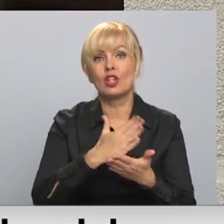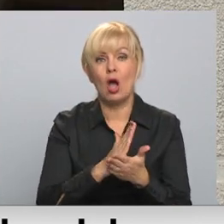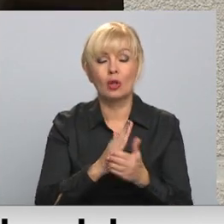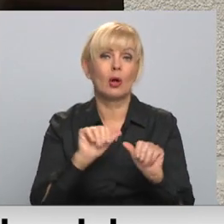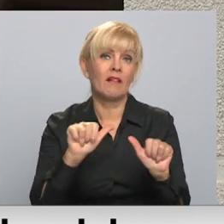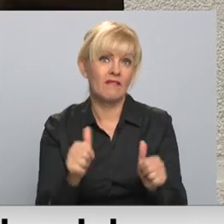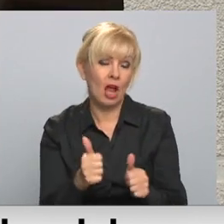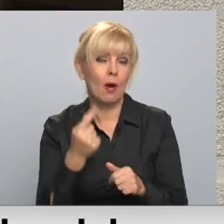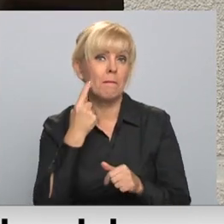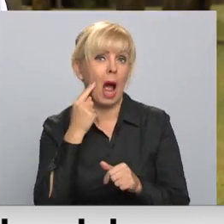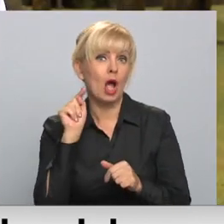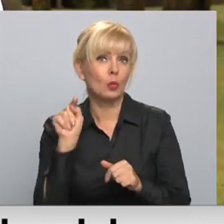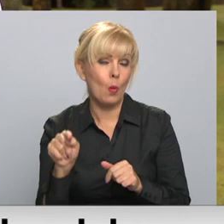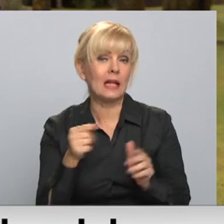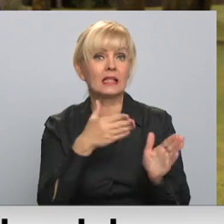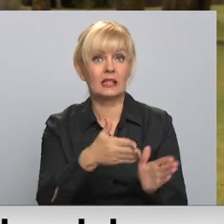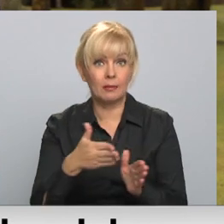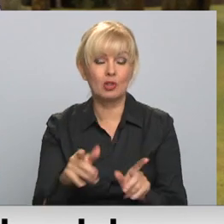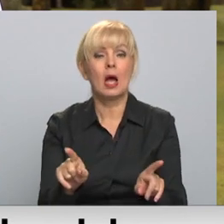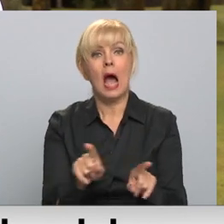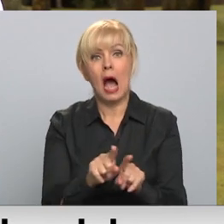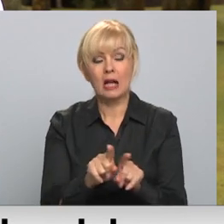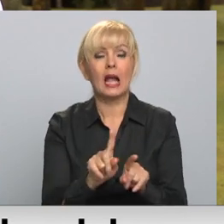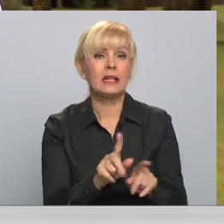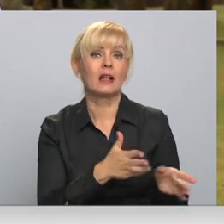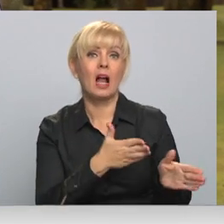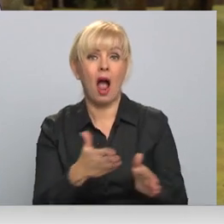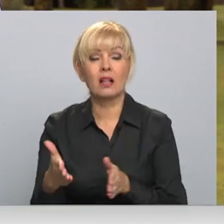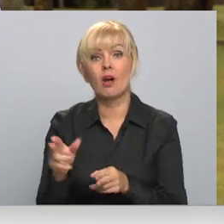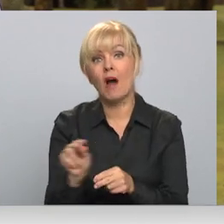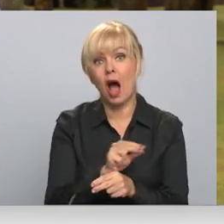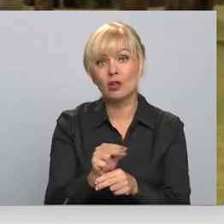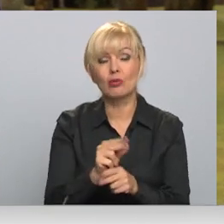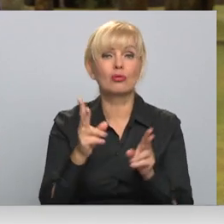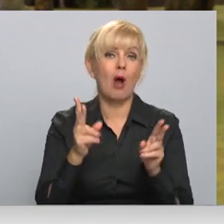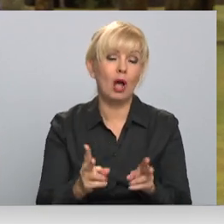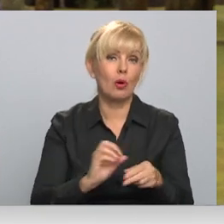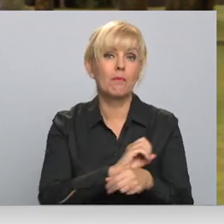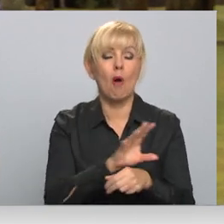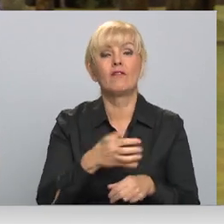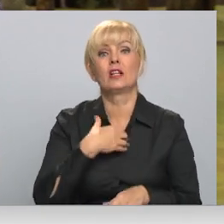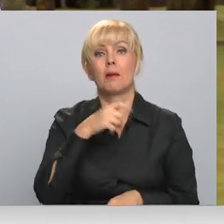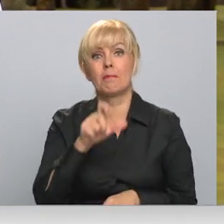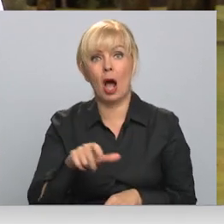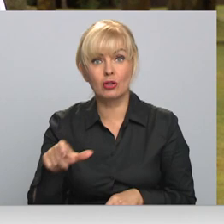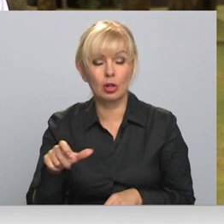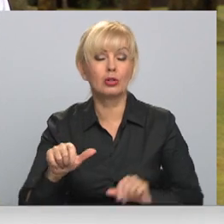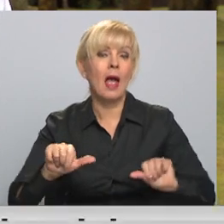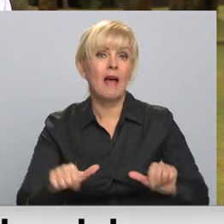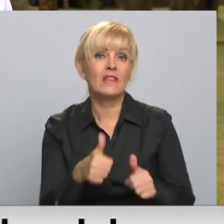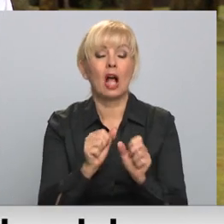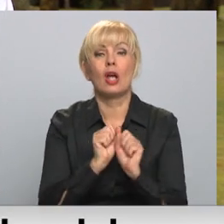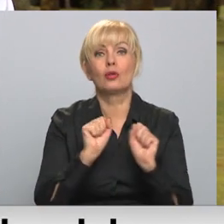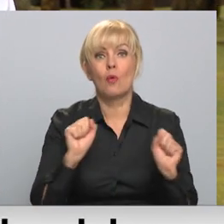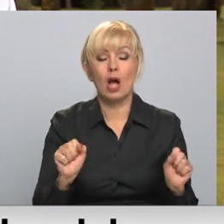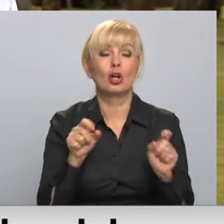arī Madonas slimnīcā. Arī Madonas slimnīca ir gatava ārstēt akūtos Covid pacientus un vienlaicīgi